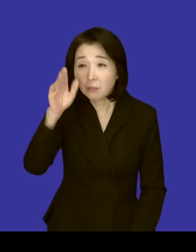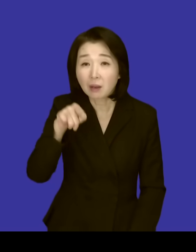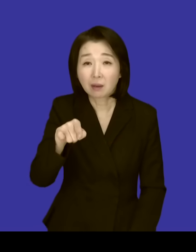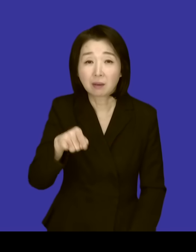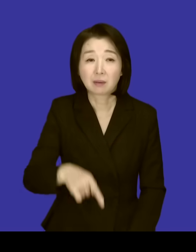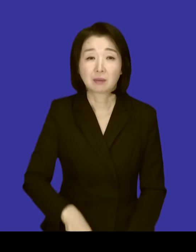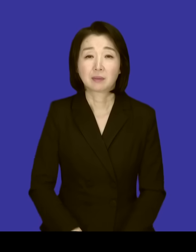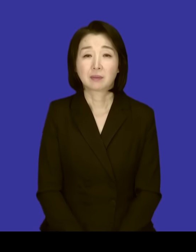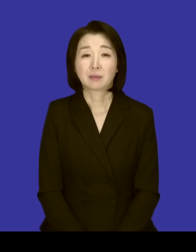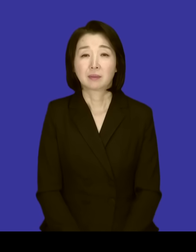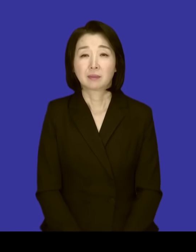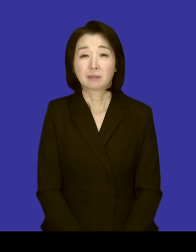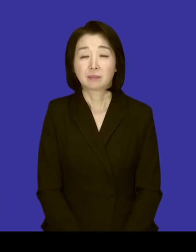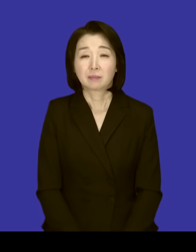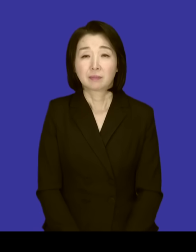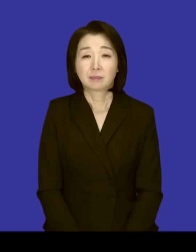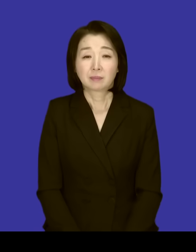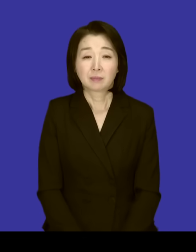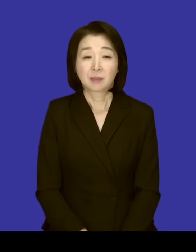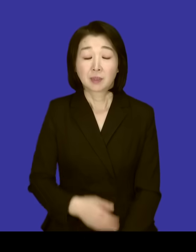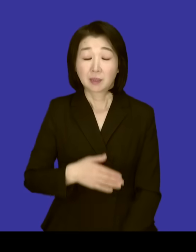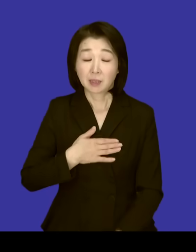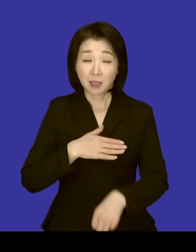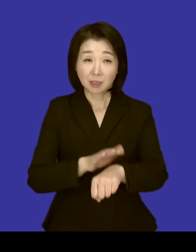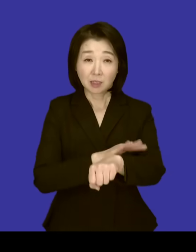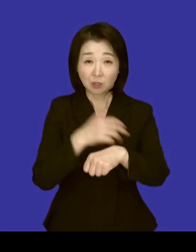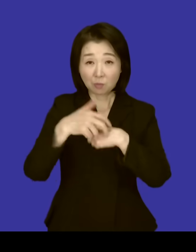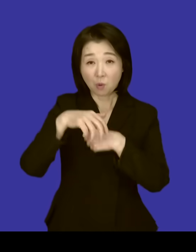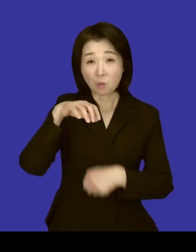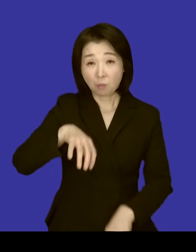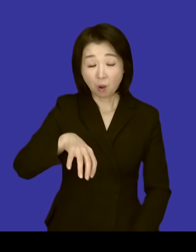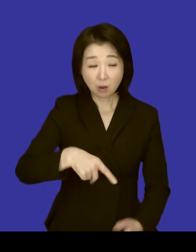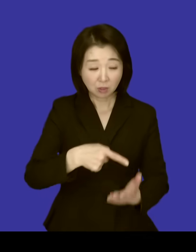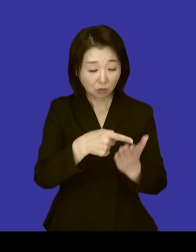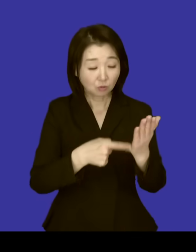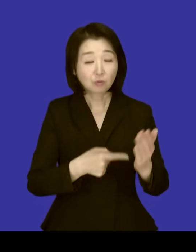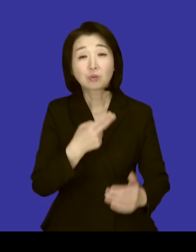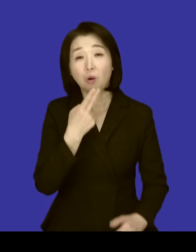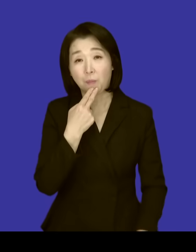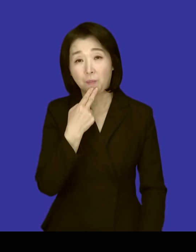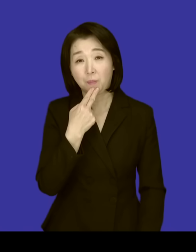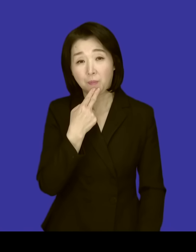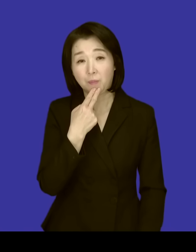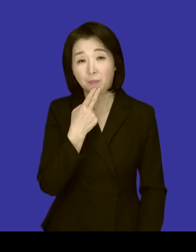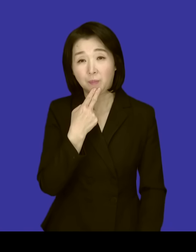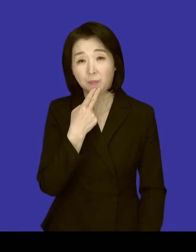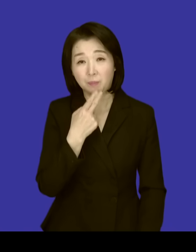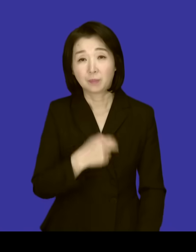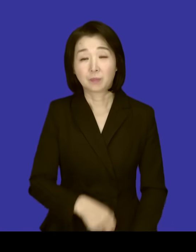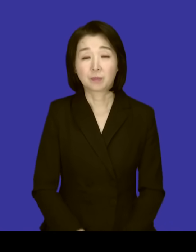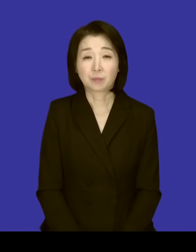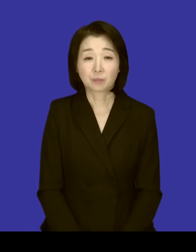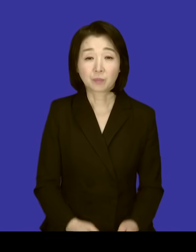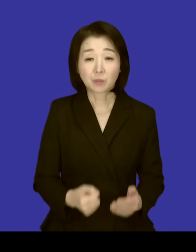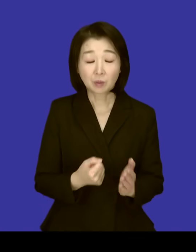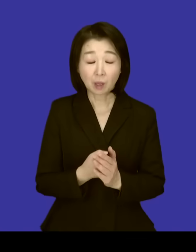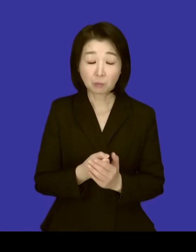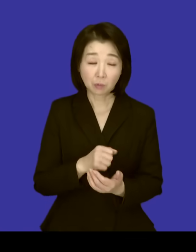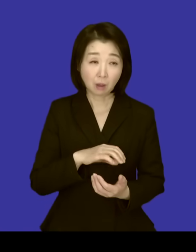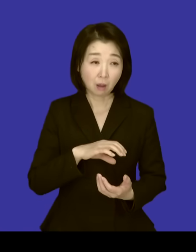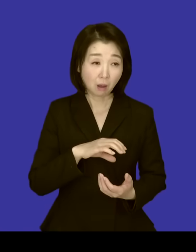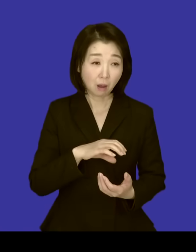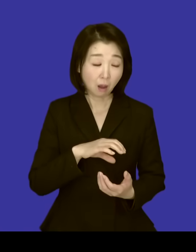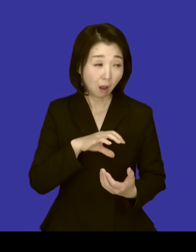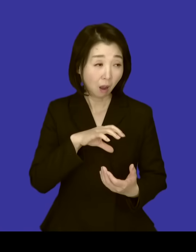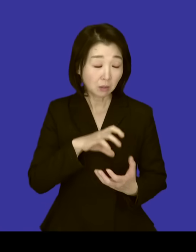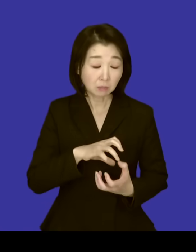예. 그리고 실제로 제가 실습했던 병원에서는 그런 수술이 이루어지지 않고 있었기 때문에 이런 수술도 있구나